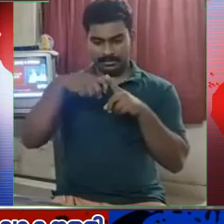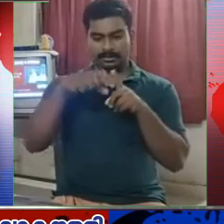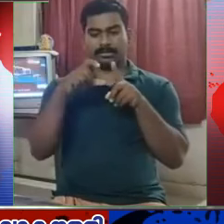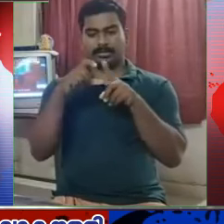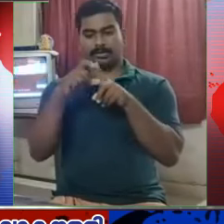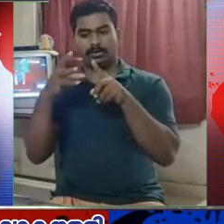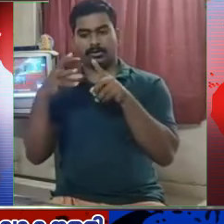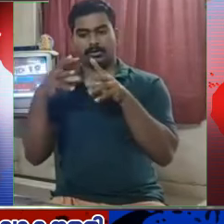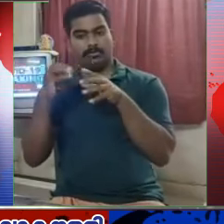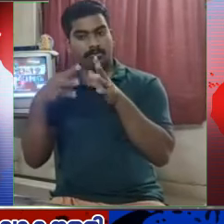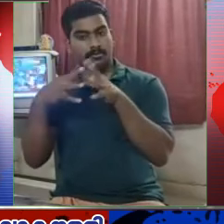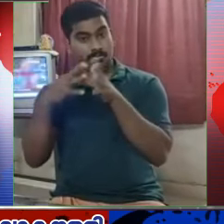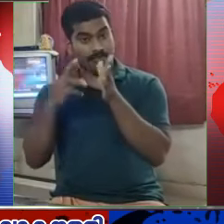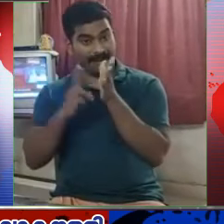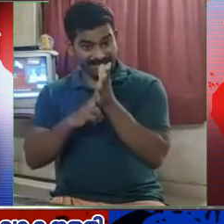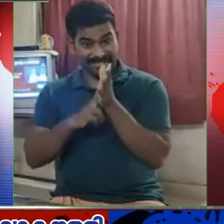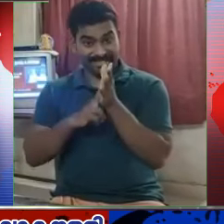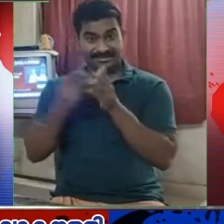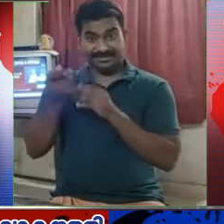ഇത്തരം കാര്യങ്ങളിൽ